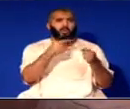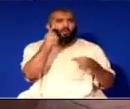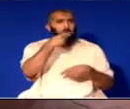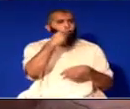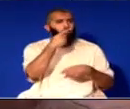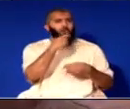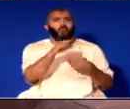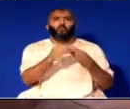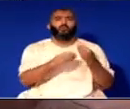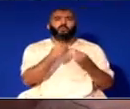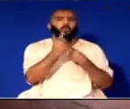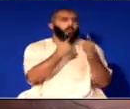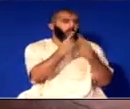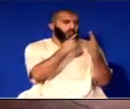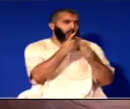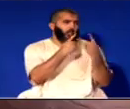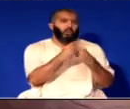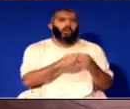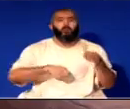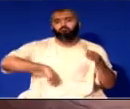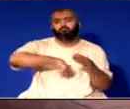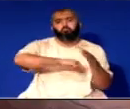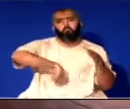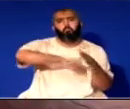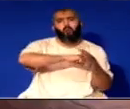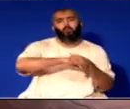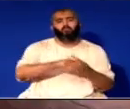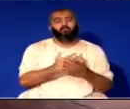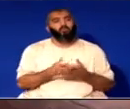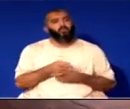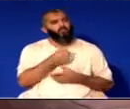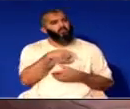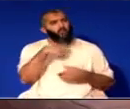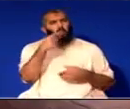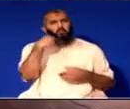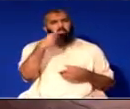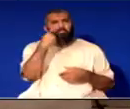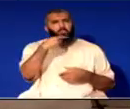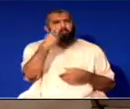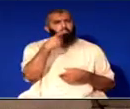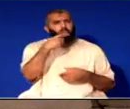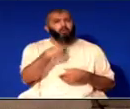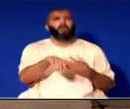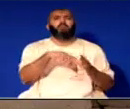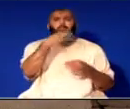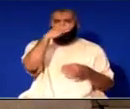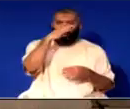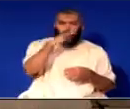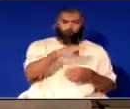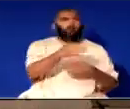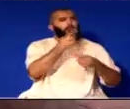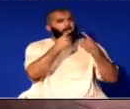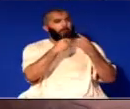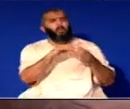ما حرصه على هذه؟ لو مثلا لو حرص على شيء، على طلبه للحلال، على على على على رعاية لأبنائه، على